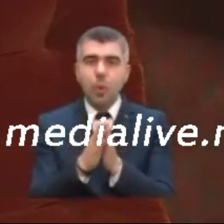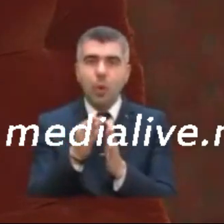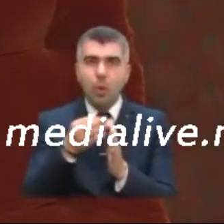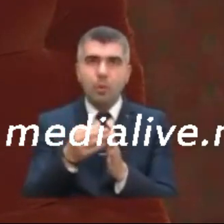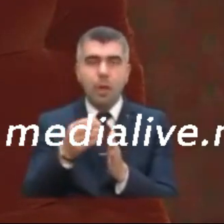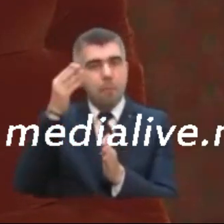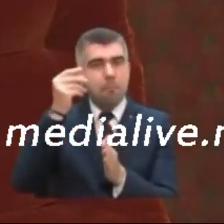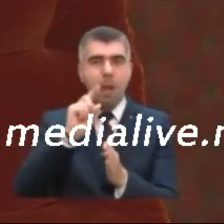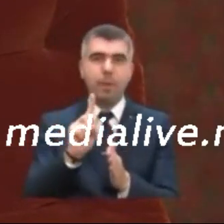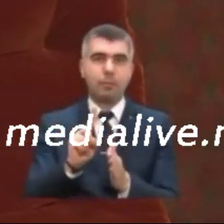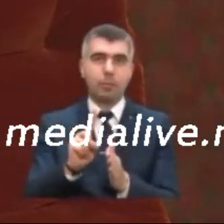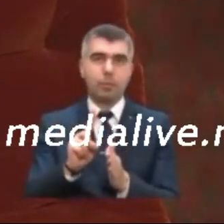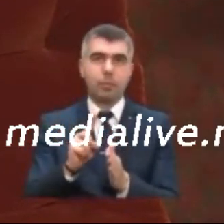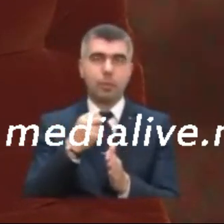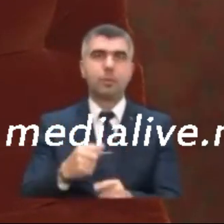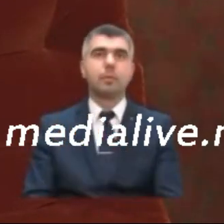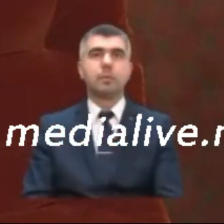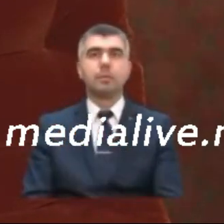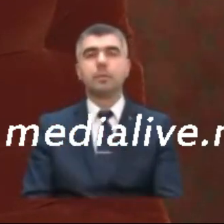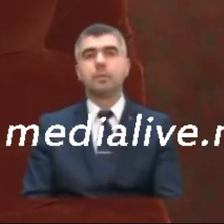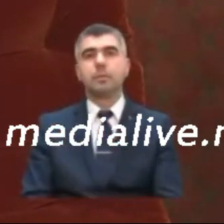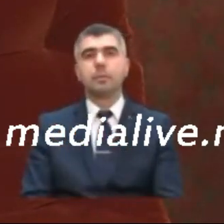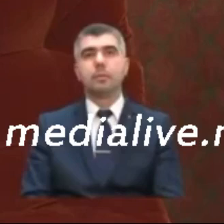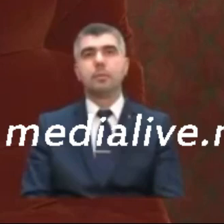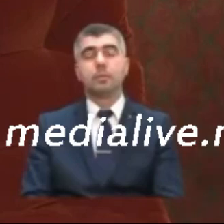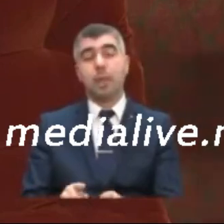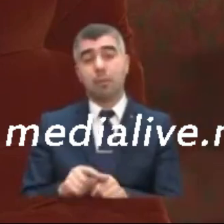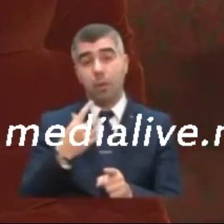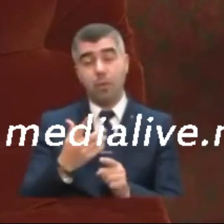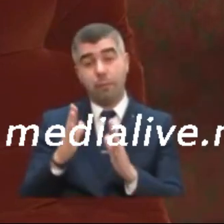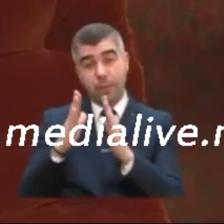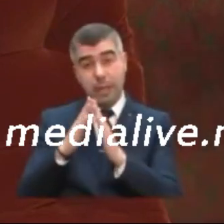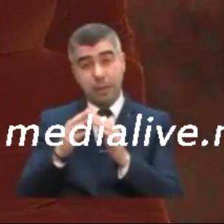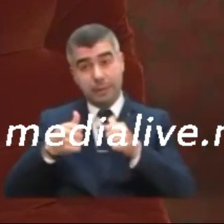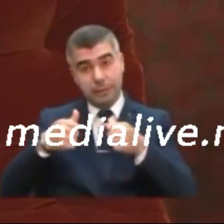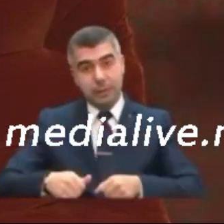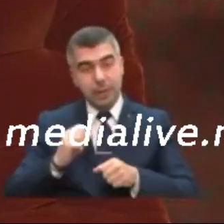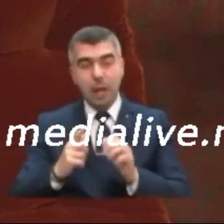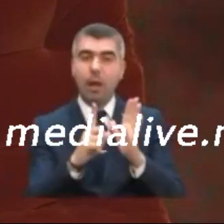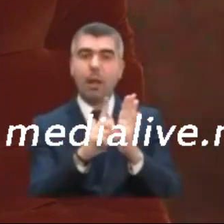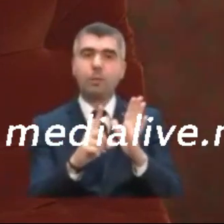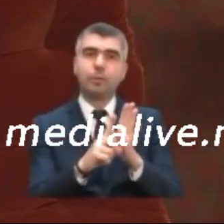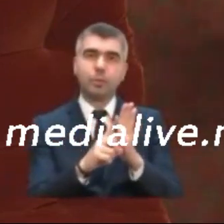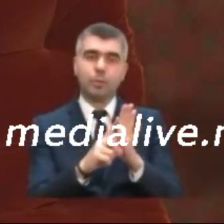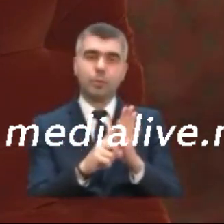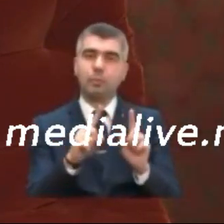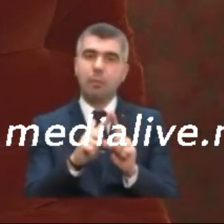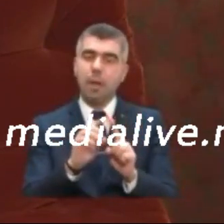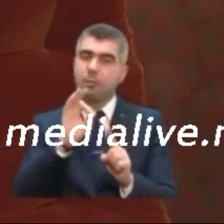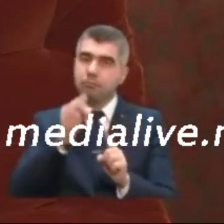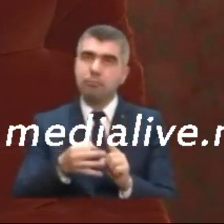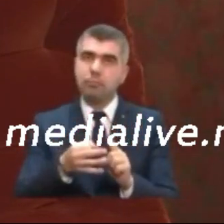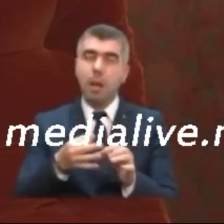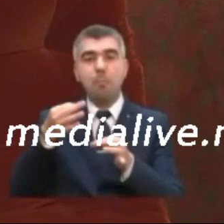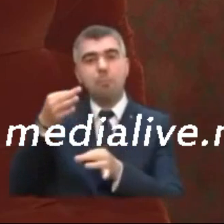فهمتش قلتي، هذا هو فقط حقي. رجع للطوارئ الصحيه، هذا قانون، قانون سيطبق، والمحاكم هي